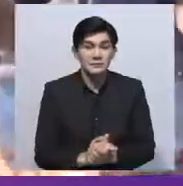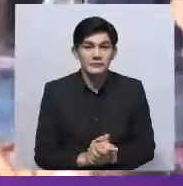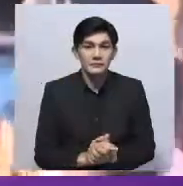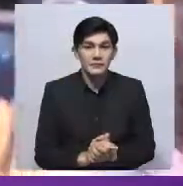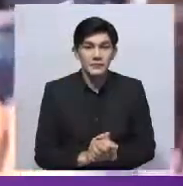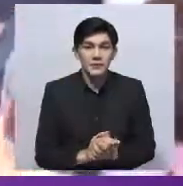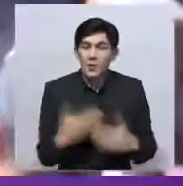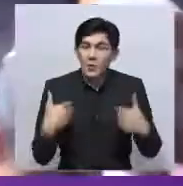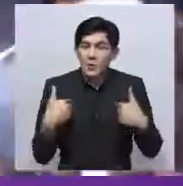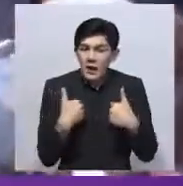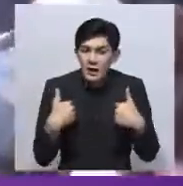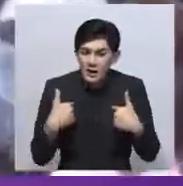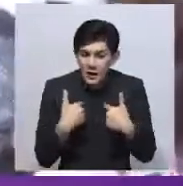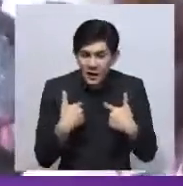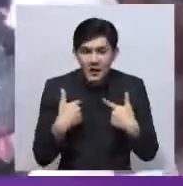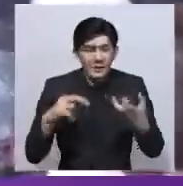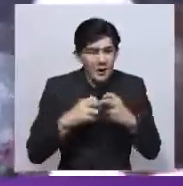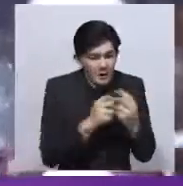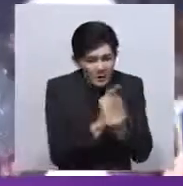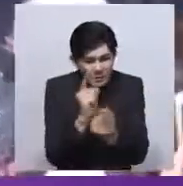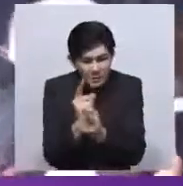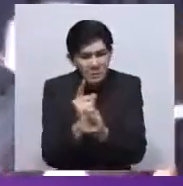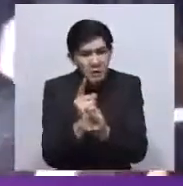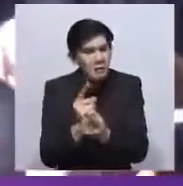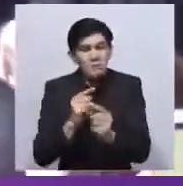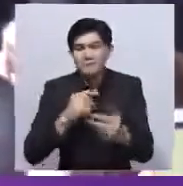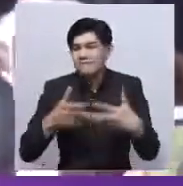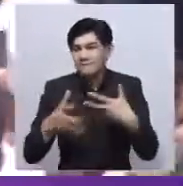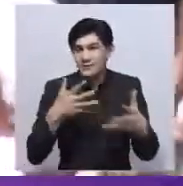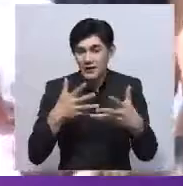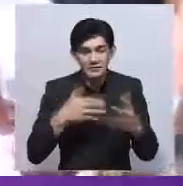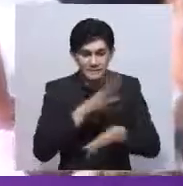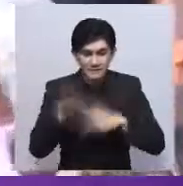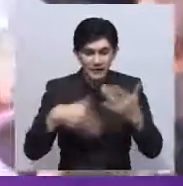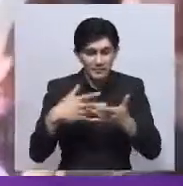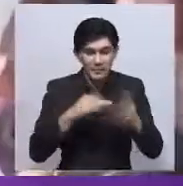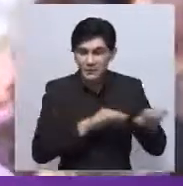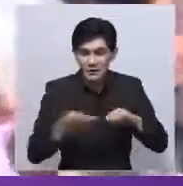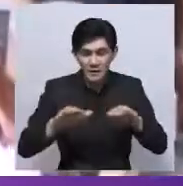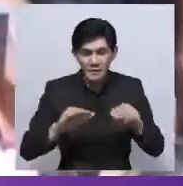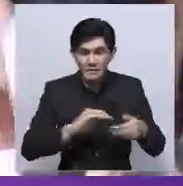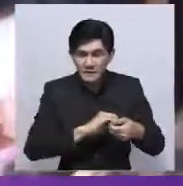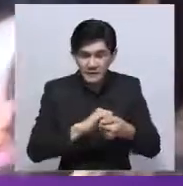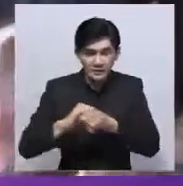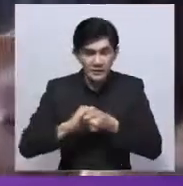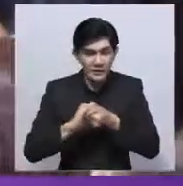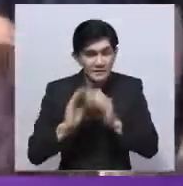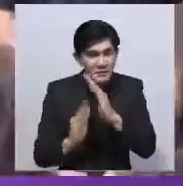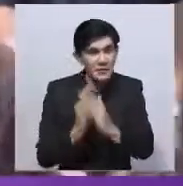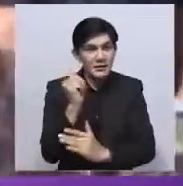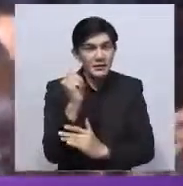หนื่อยเท่าไรยากเท่าไรจับมือกันไว้ไปด้วย